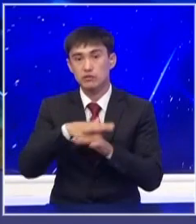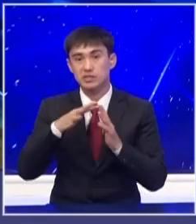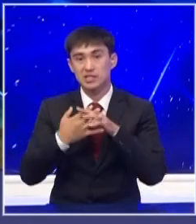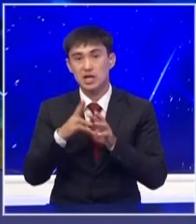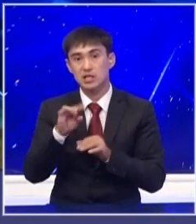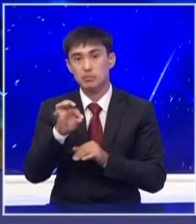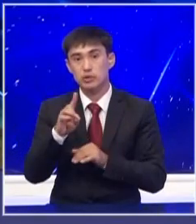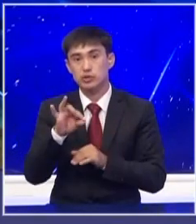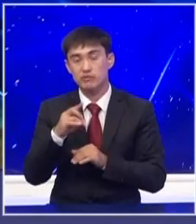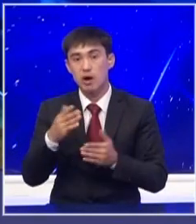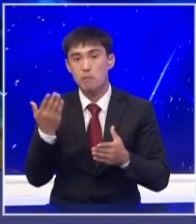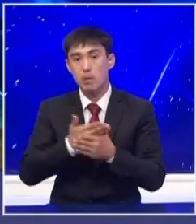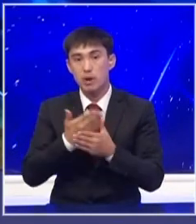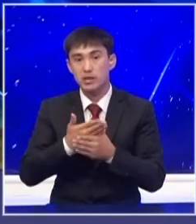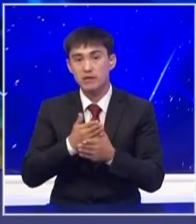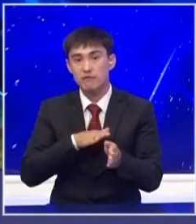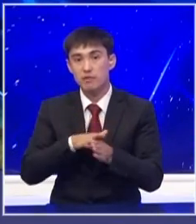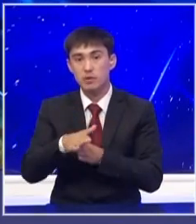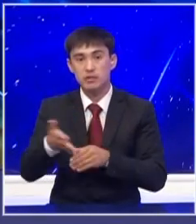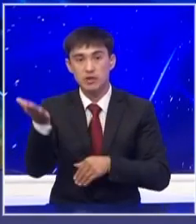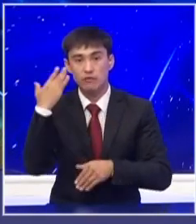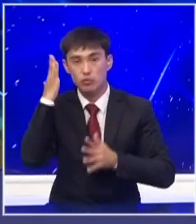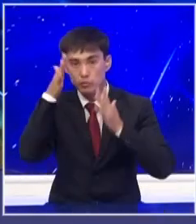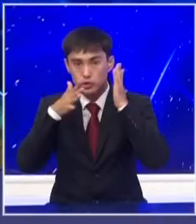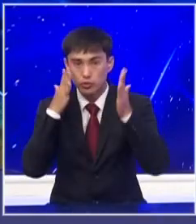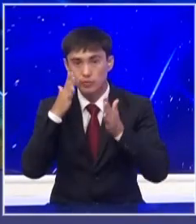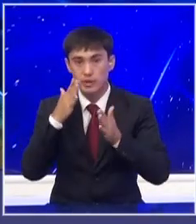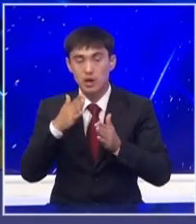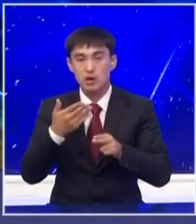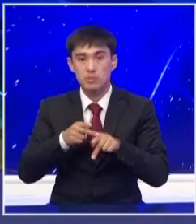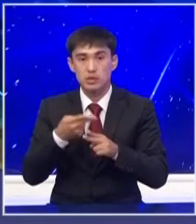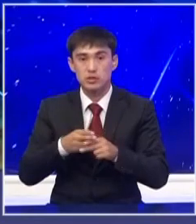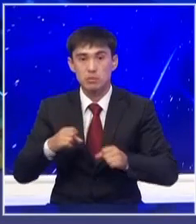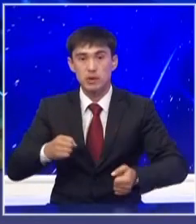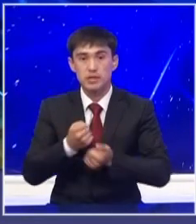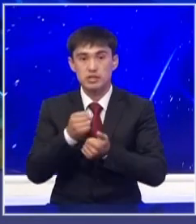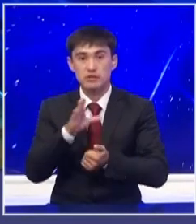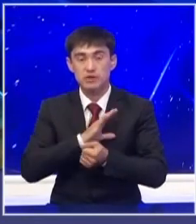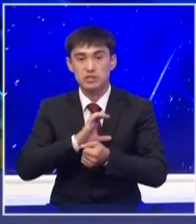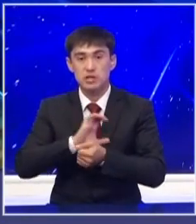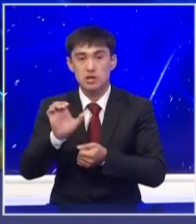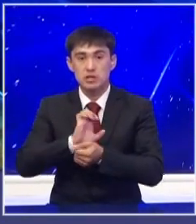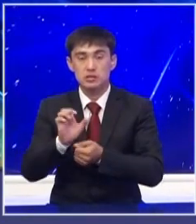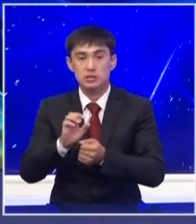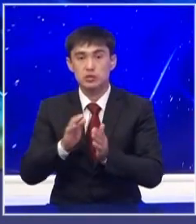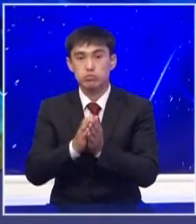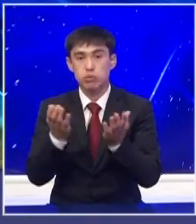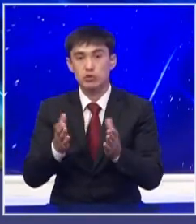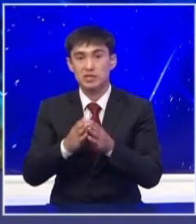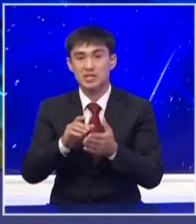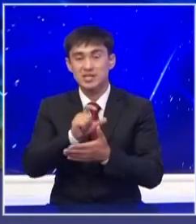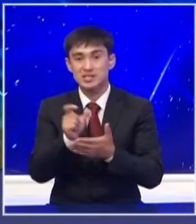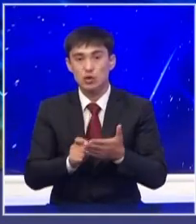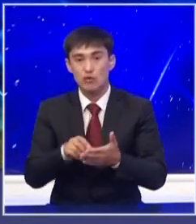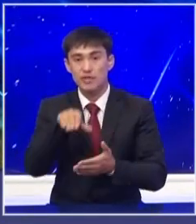Кыдыра Байдюсенова помогли ему осуществить давнюю мечту. Так, благодаря их поддержке вышел в свет очередной сборник